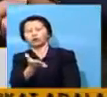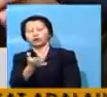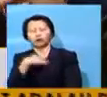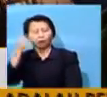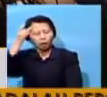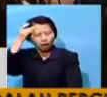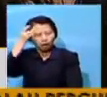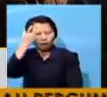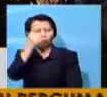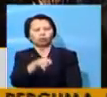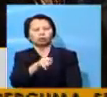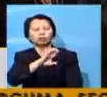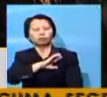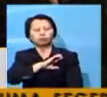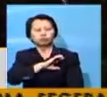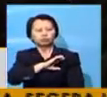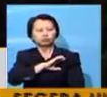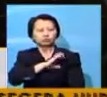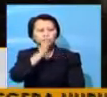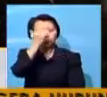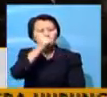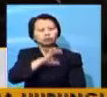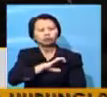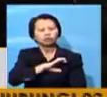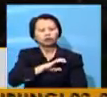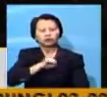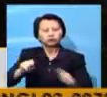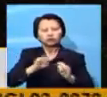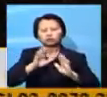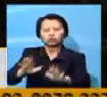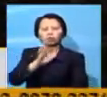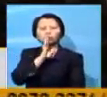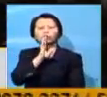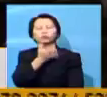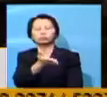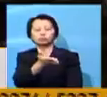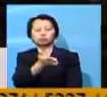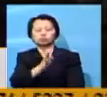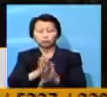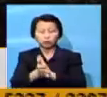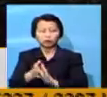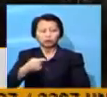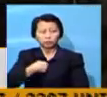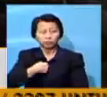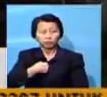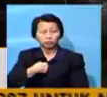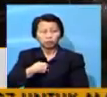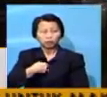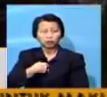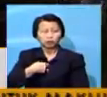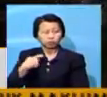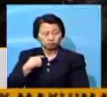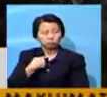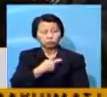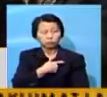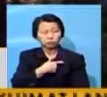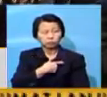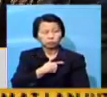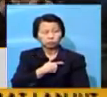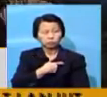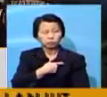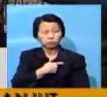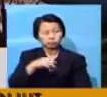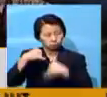Mengapa polis mengambil tindakan ini ya saya distb very much disturb and